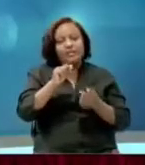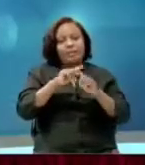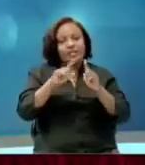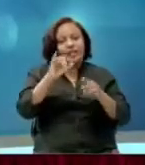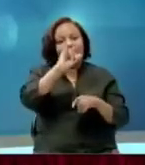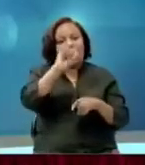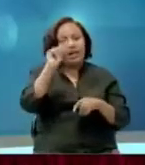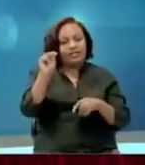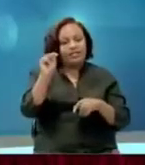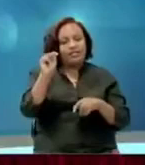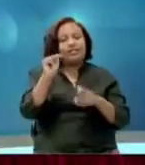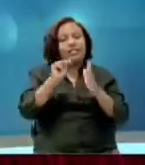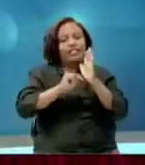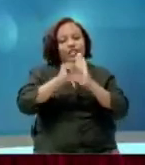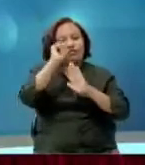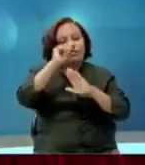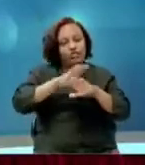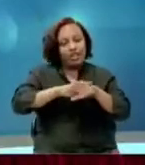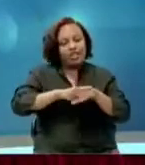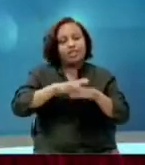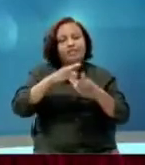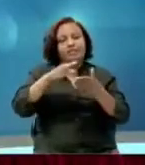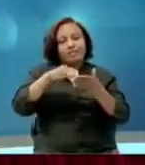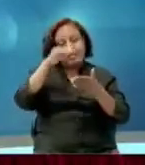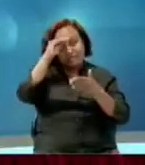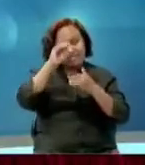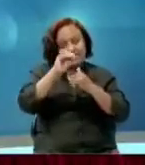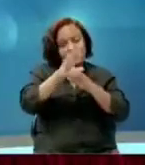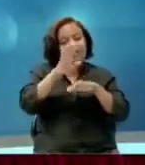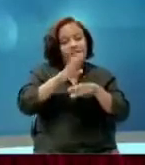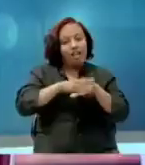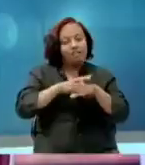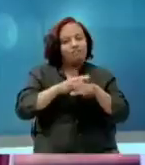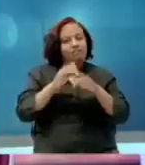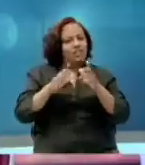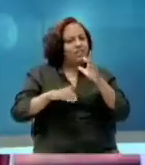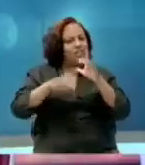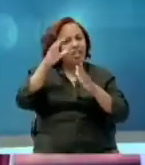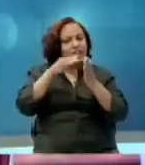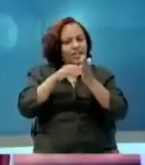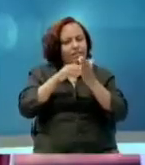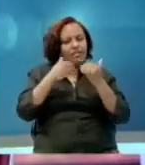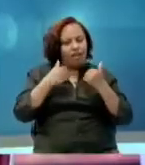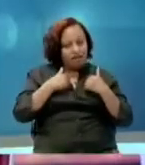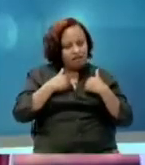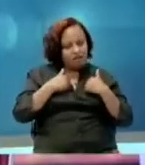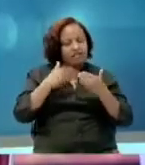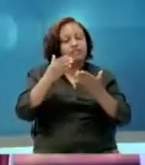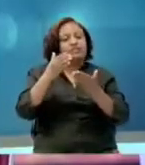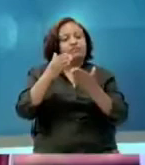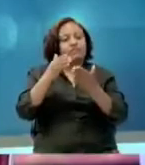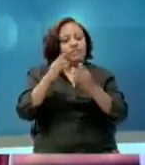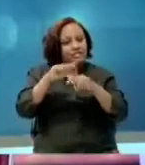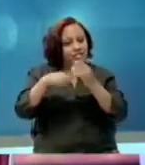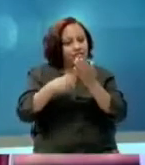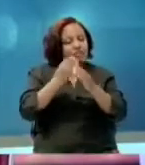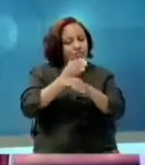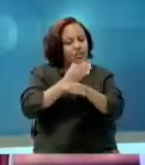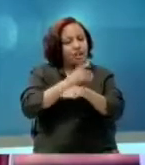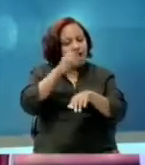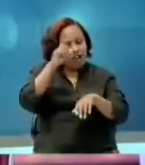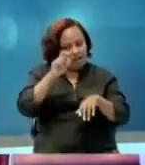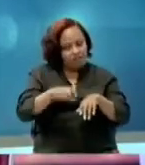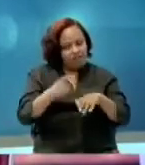ቴክኖሎጂ ላይ በዚሁ የትምህርት ጥራት ዘርፉ ላይ ከፍተኛ የሆነ ድክመት አለበት። እሱም ማሻሻል ያስፈልጋል። በእኛም በኩል እሱን እናሻሽላለን ብለን እናምናለን።